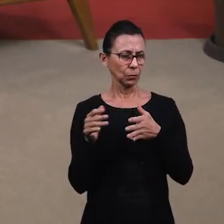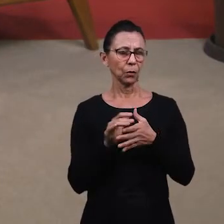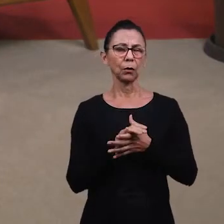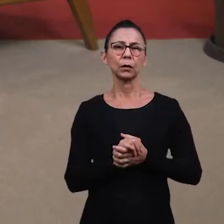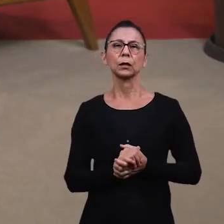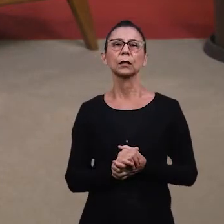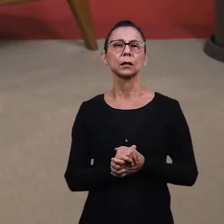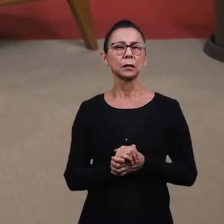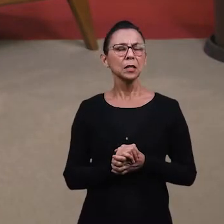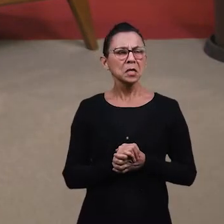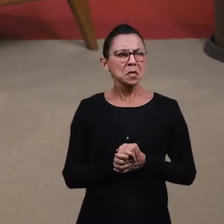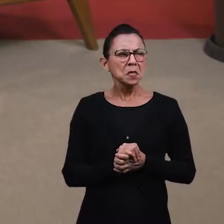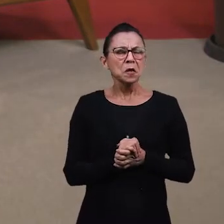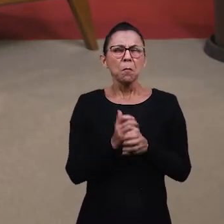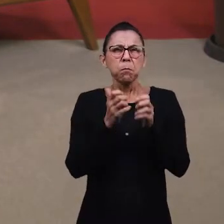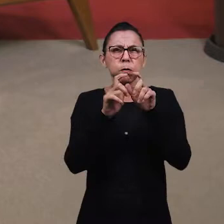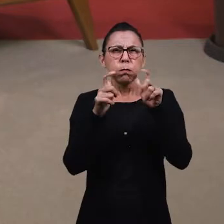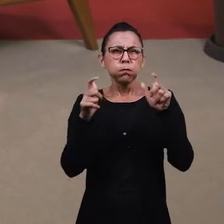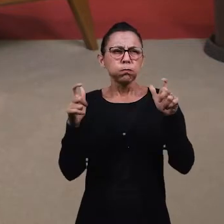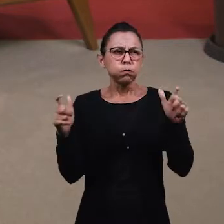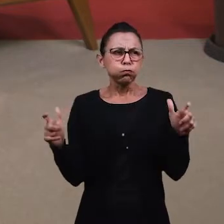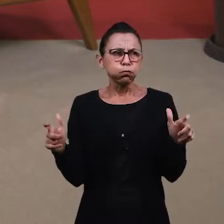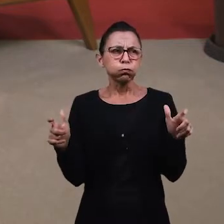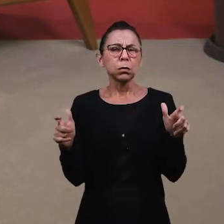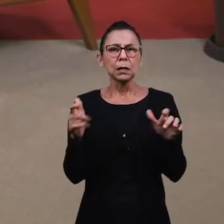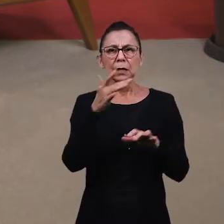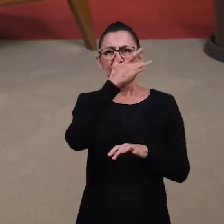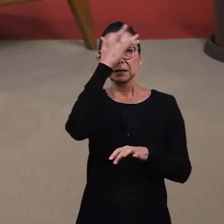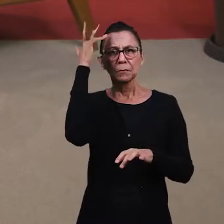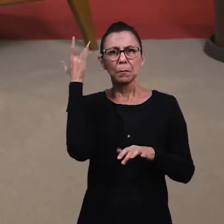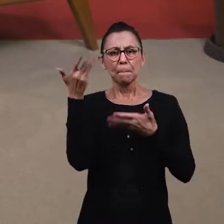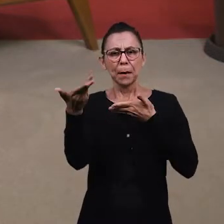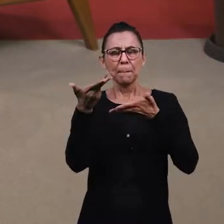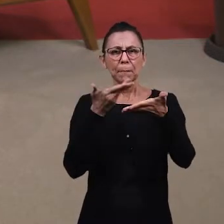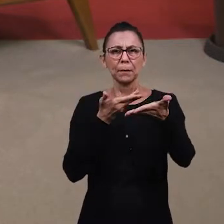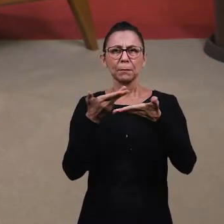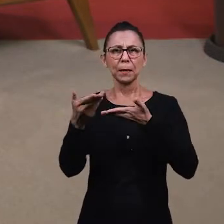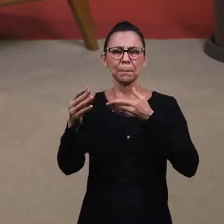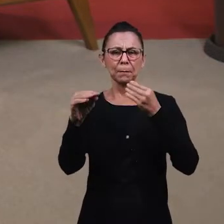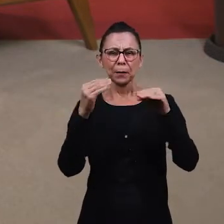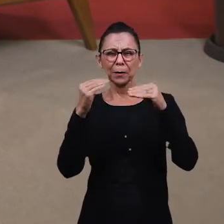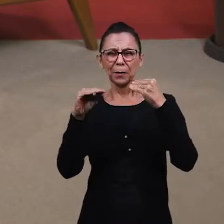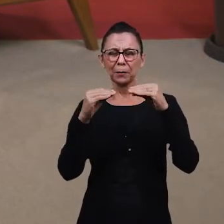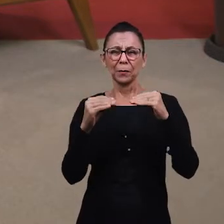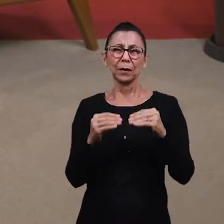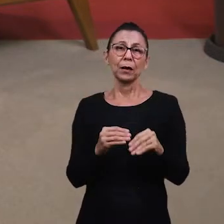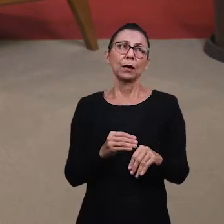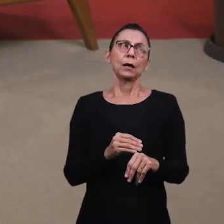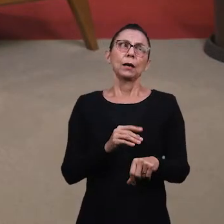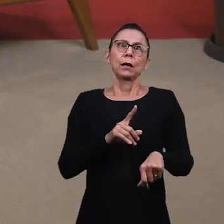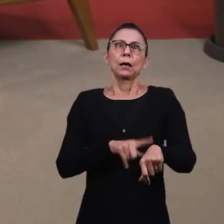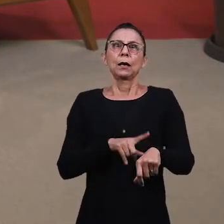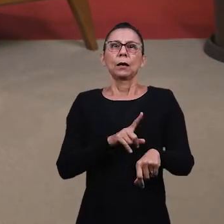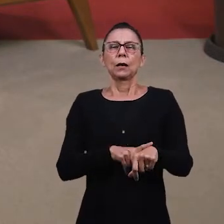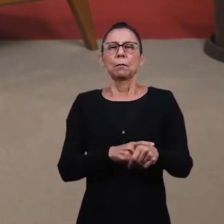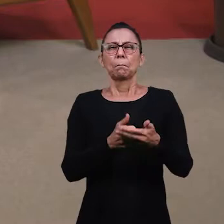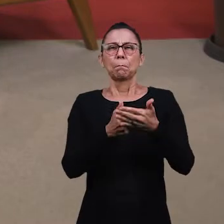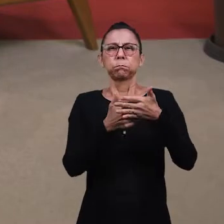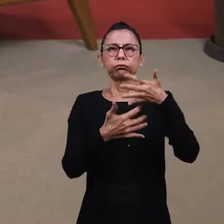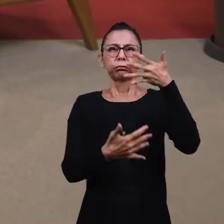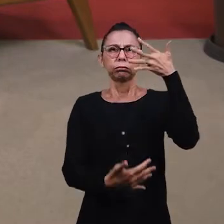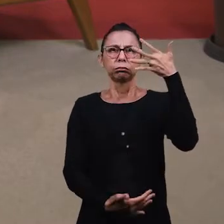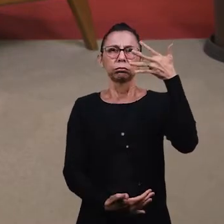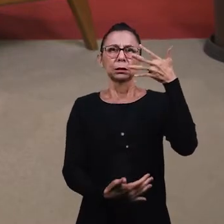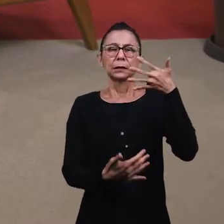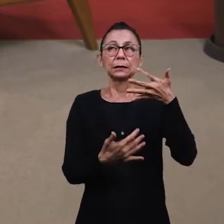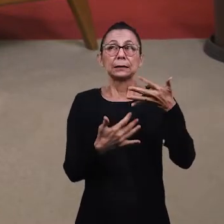vous pensez de la programmation, les commentaires sur le sujet qui est traité. Cela fait partie de la programmation, toutes ces